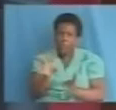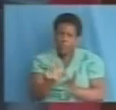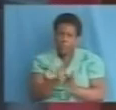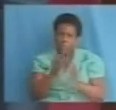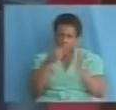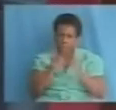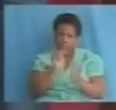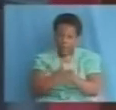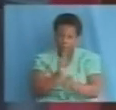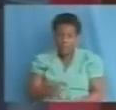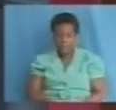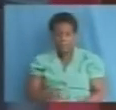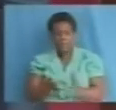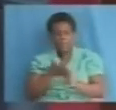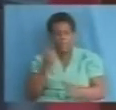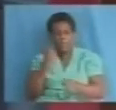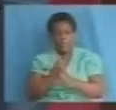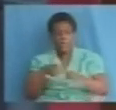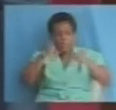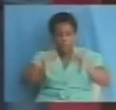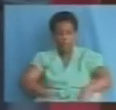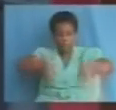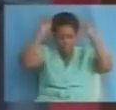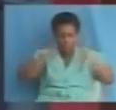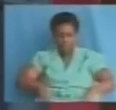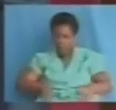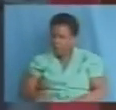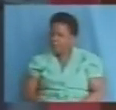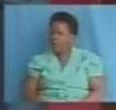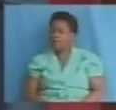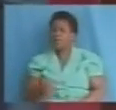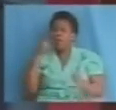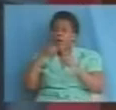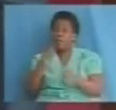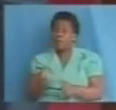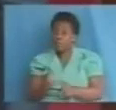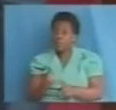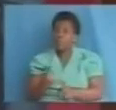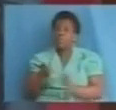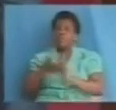wawe kufa tofar na hatim maye kuwe kujo za askari polisi na Magere Ili kuwe kupu